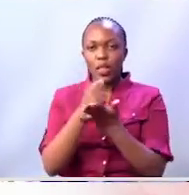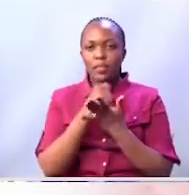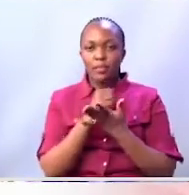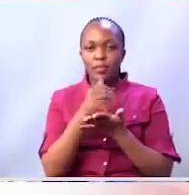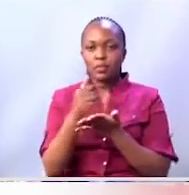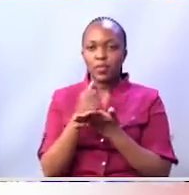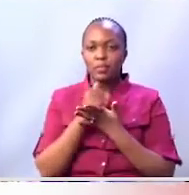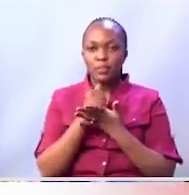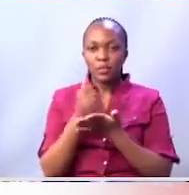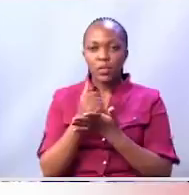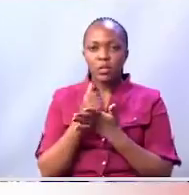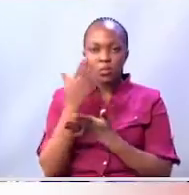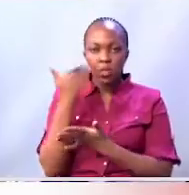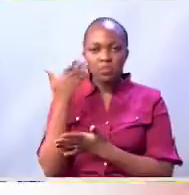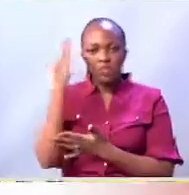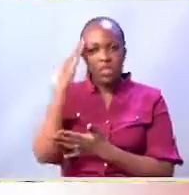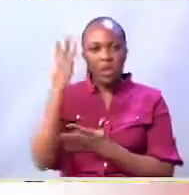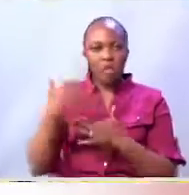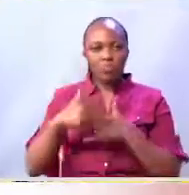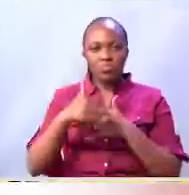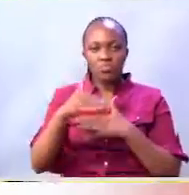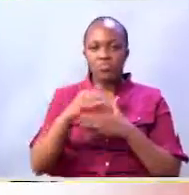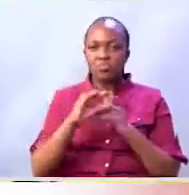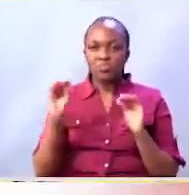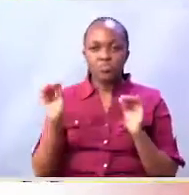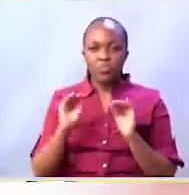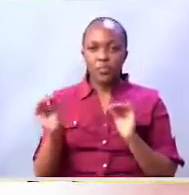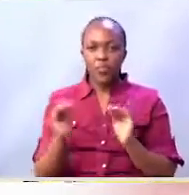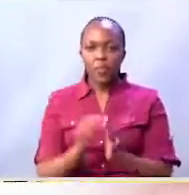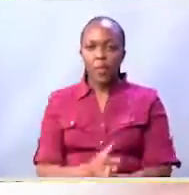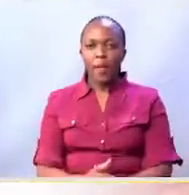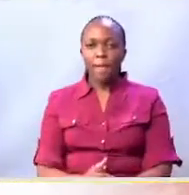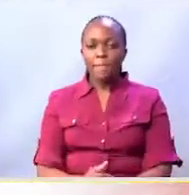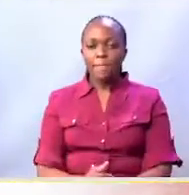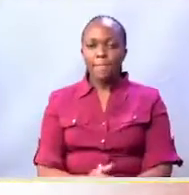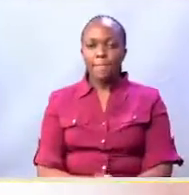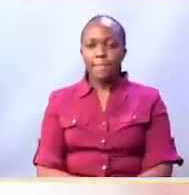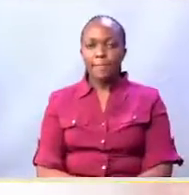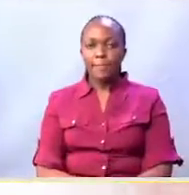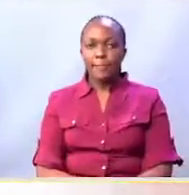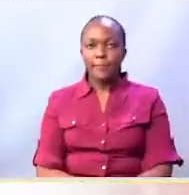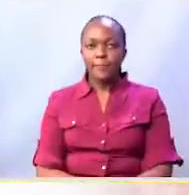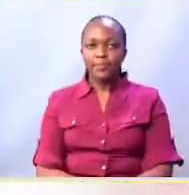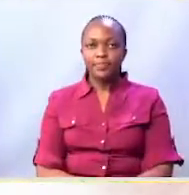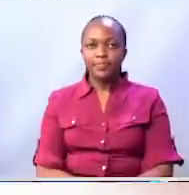mnisaidie tena nyuma na mbele. Violet Auma, TV 47, Kakamega.